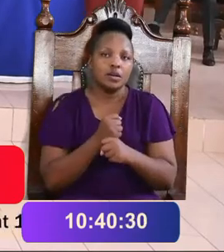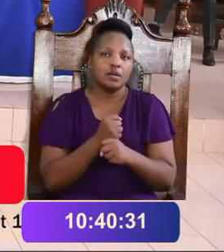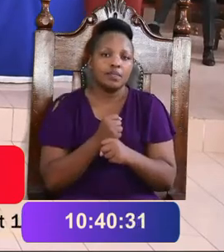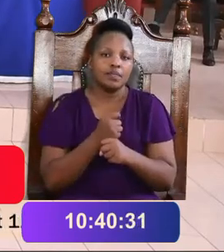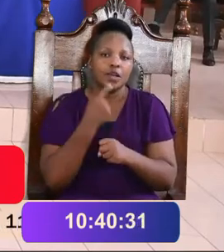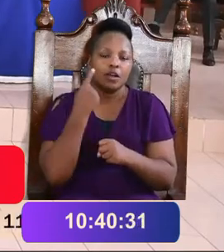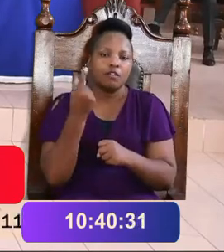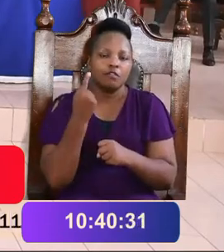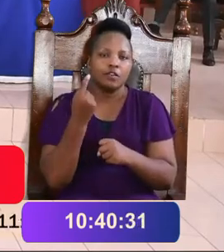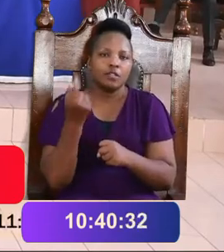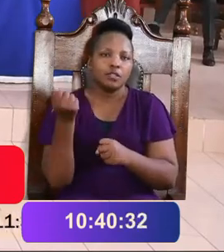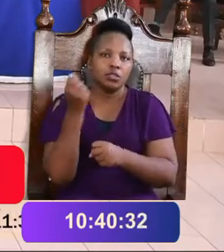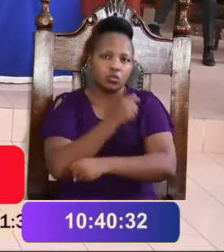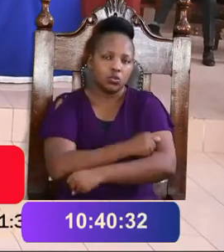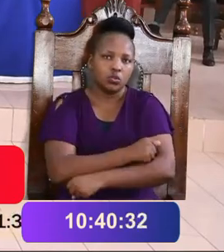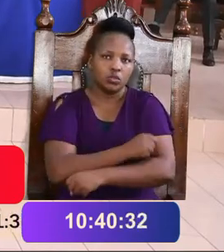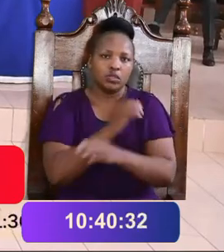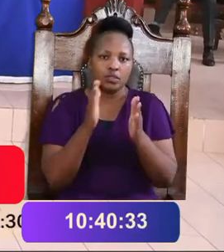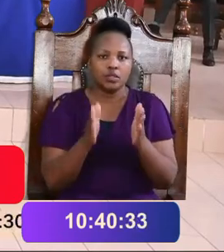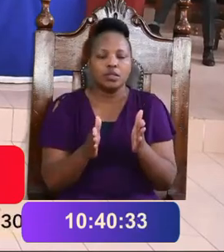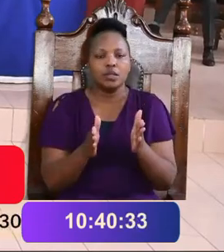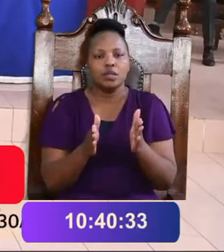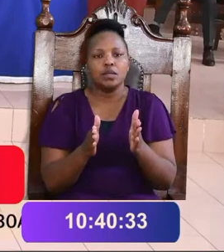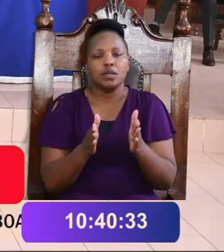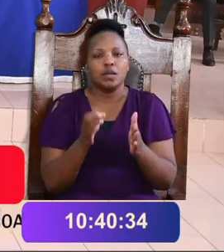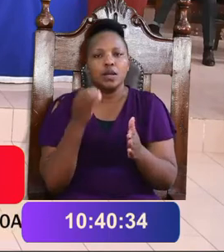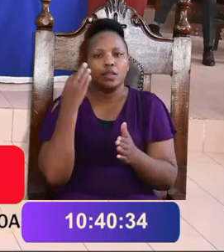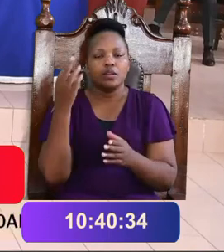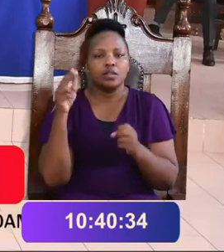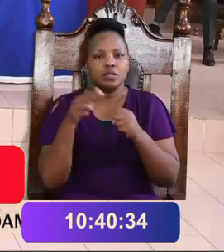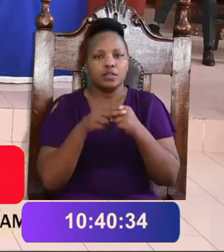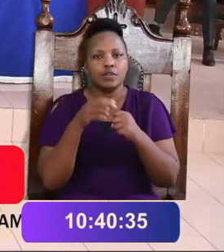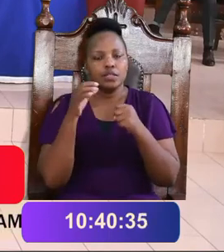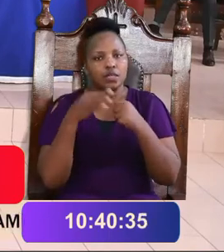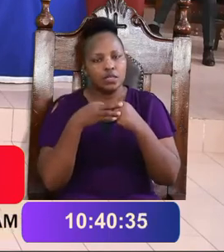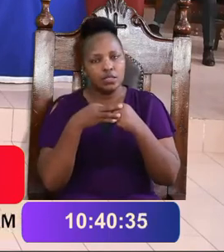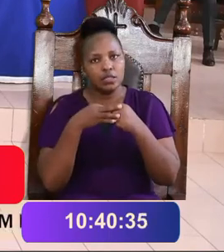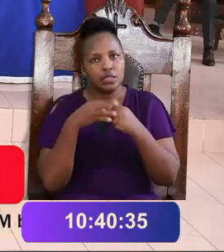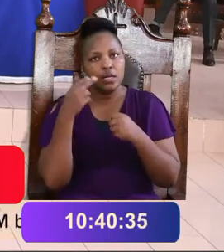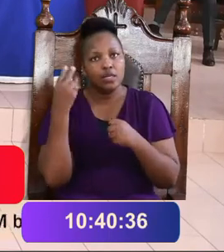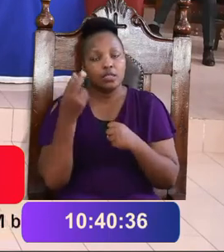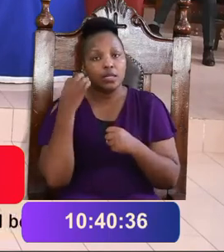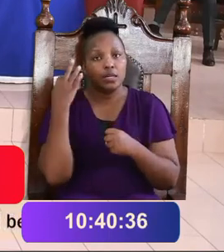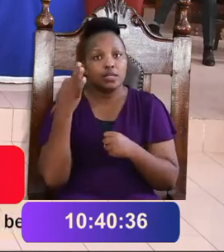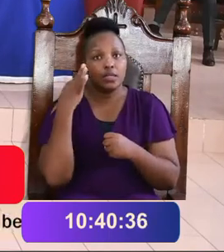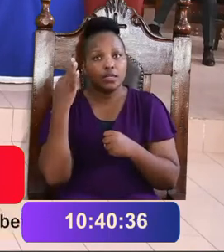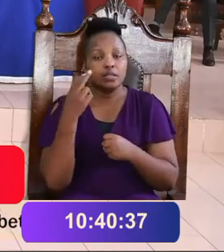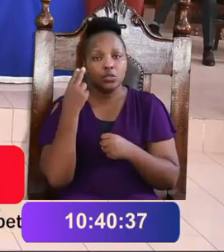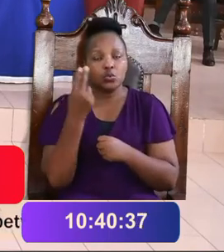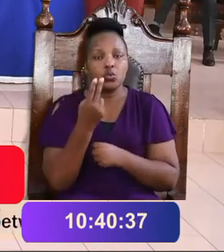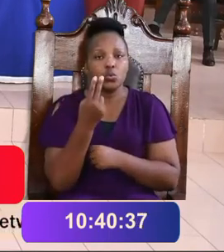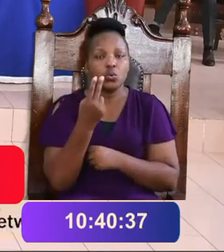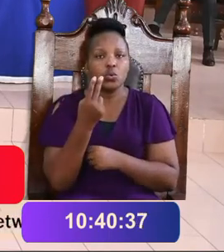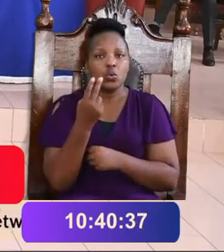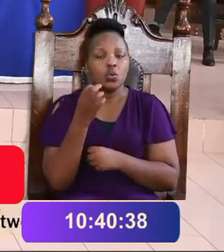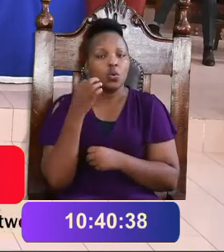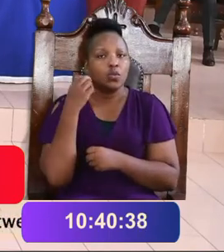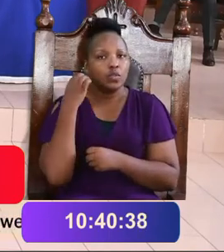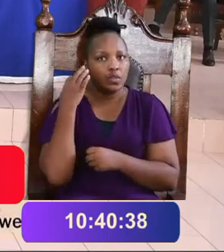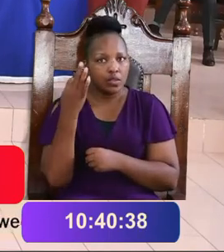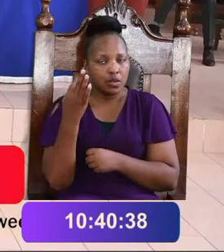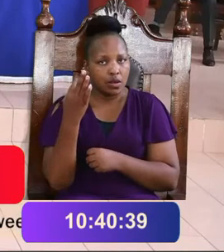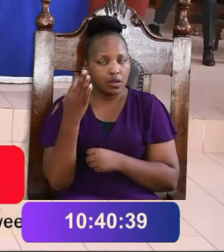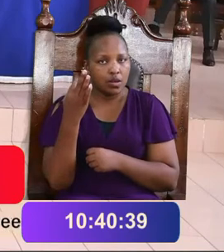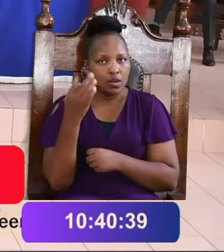wa kwanza alipata alama 378, wa pili akapata 332, naye wa tatu